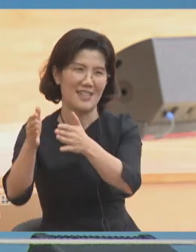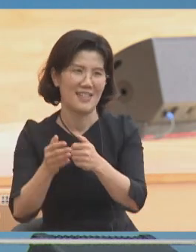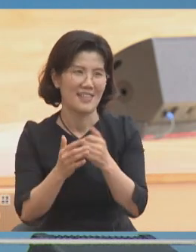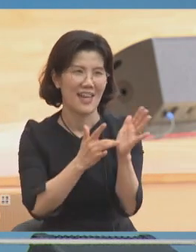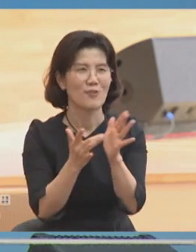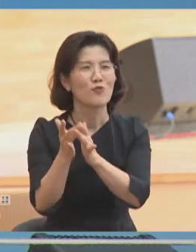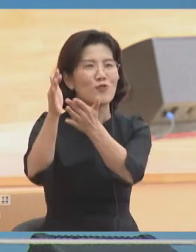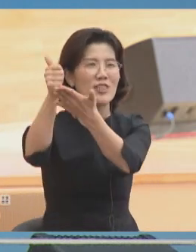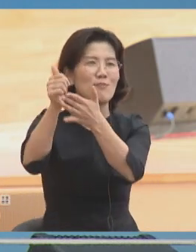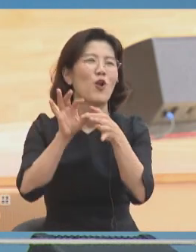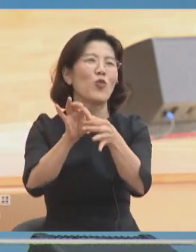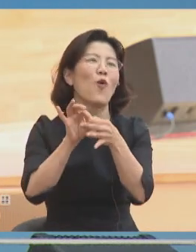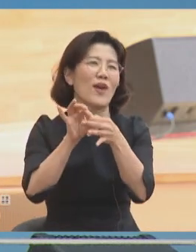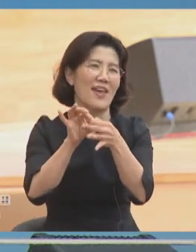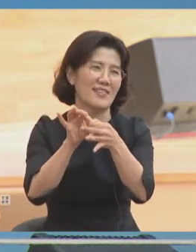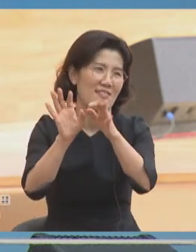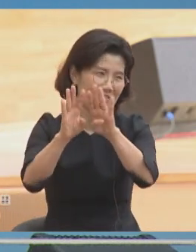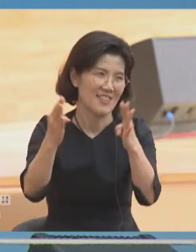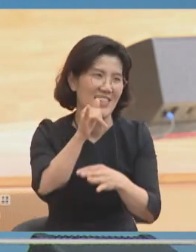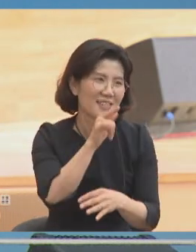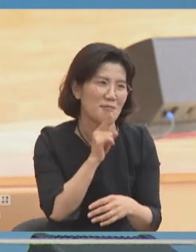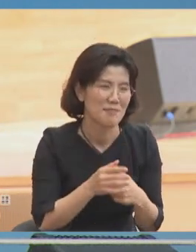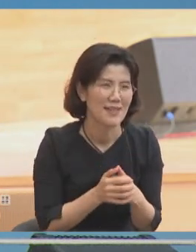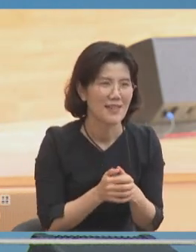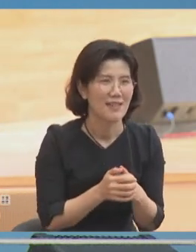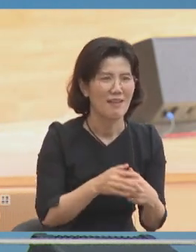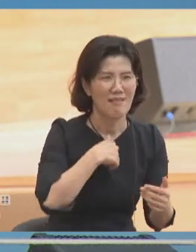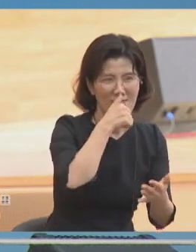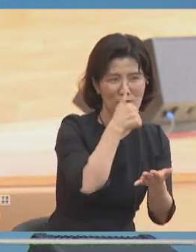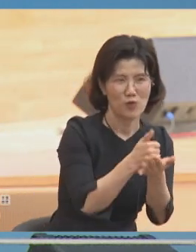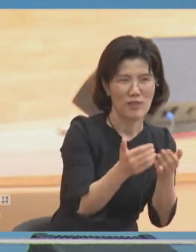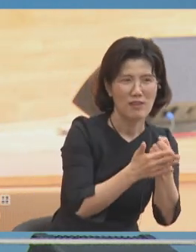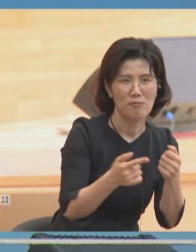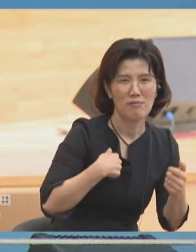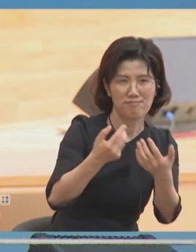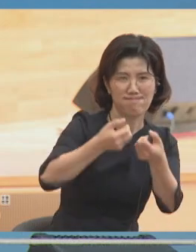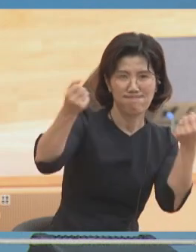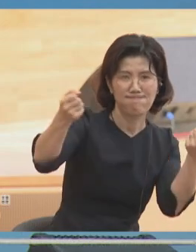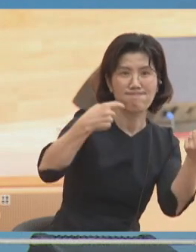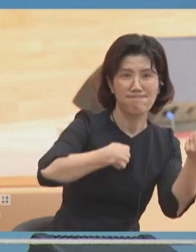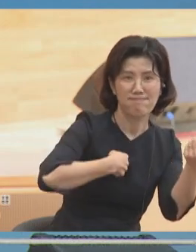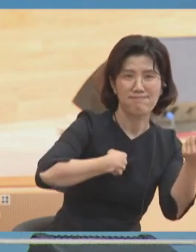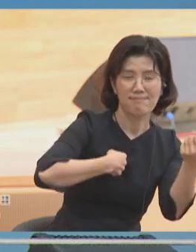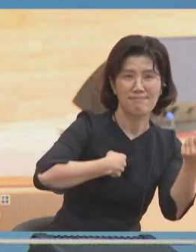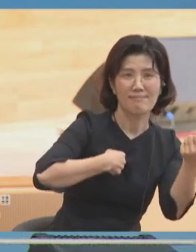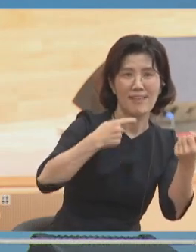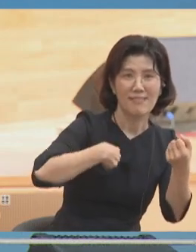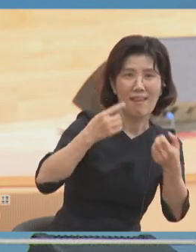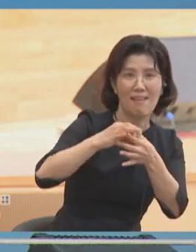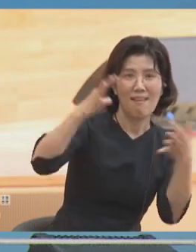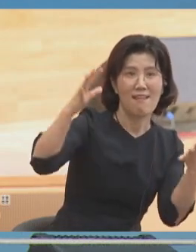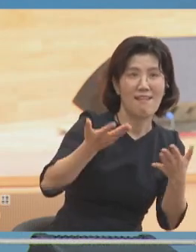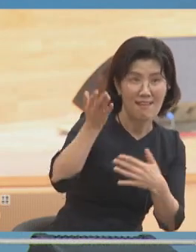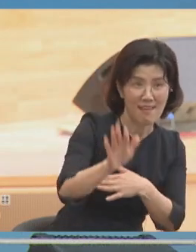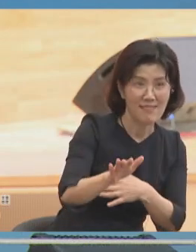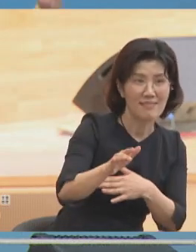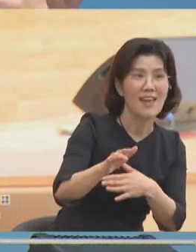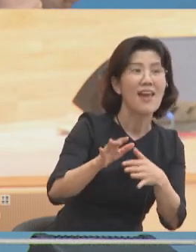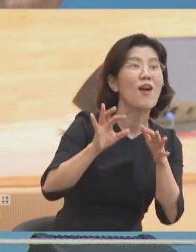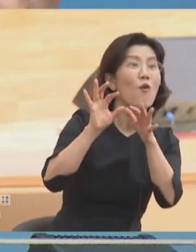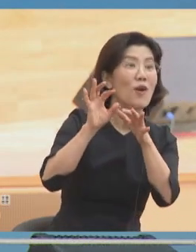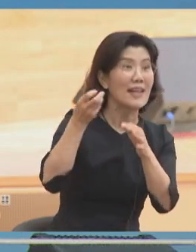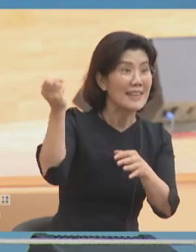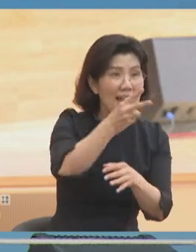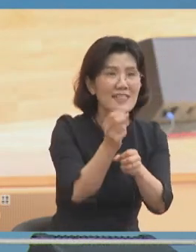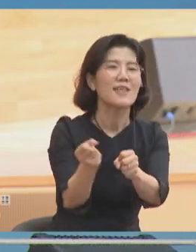통해 열리게 된 것입니다 죄로 인해서 하나님과 떨어져서 하나님과 연결되어 있지 않던이 인간과 하나님의 관계가